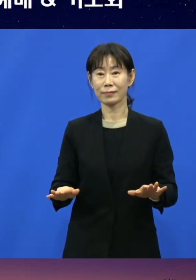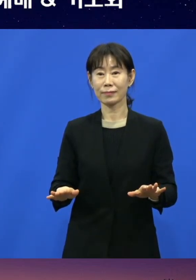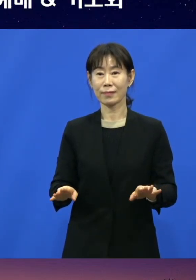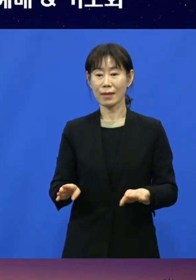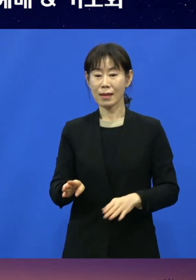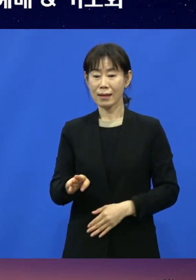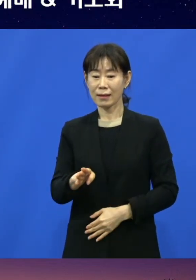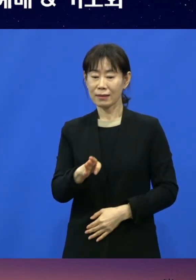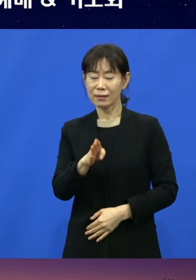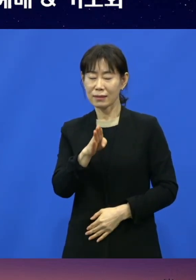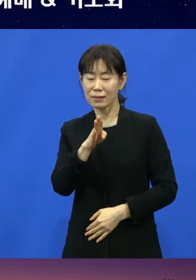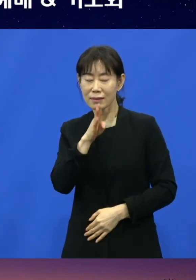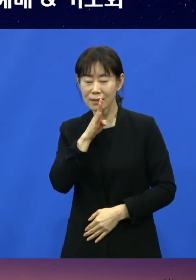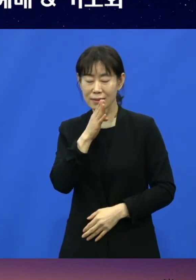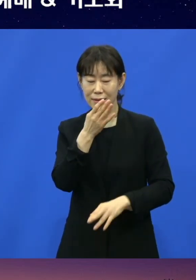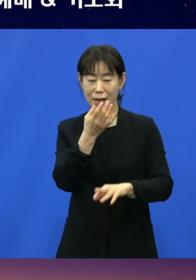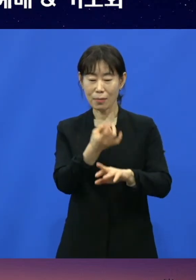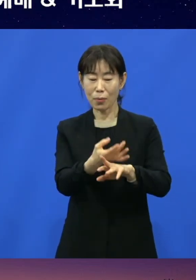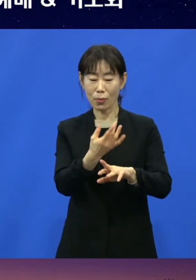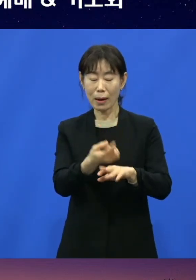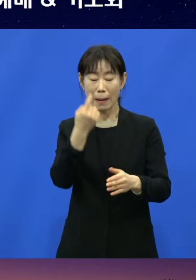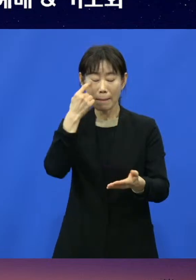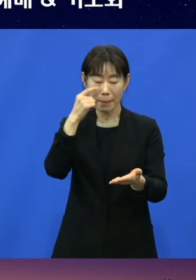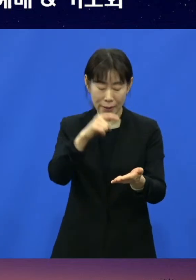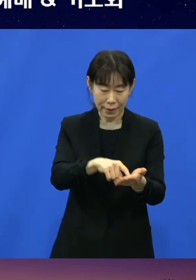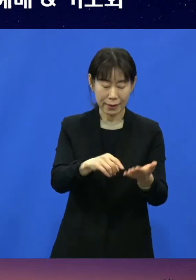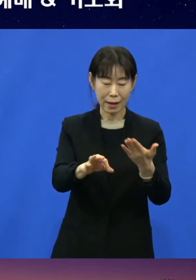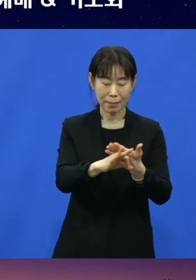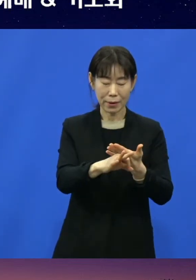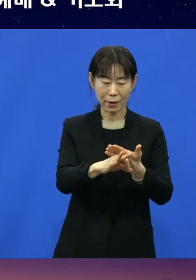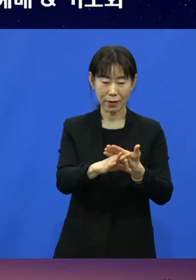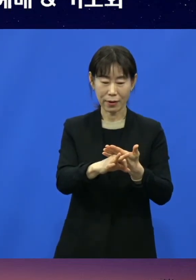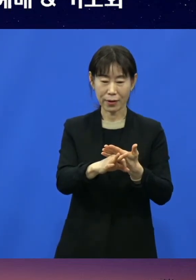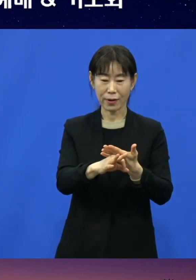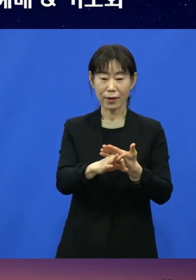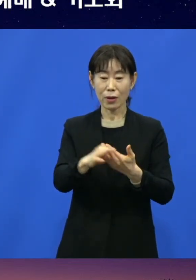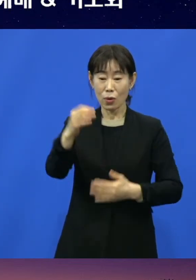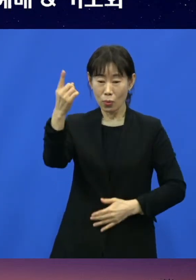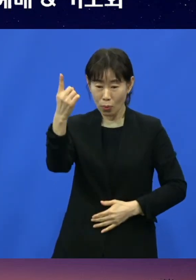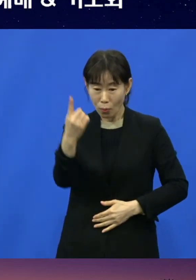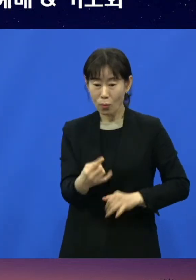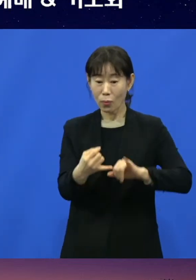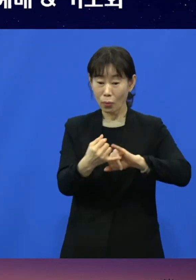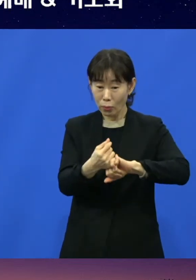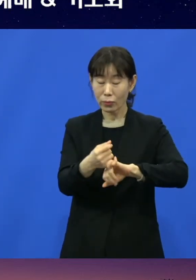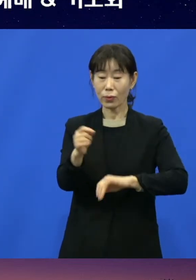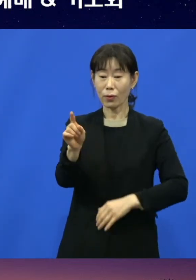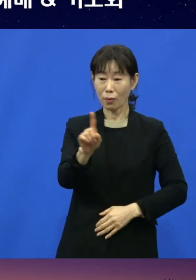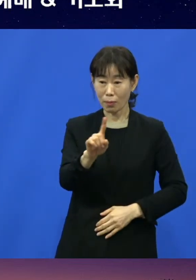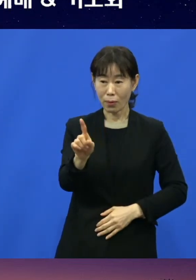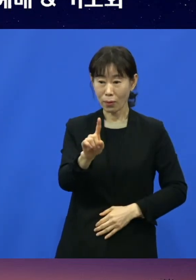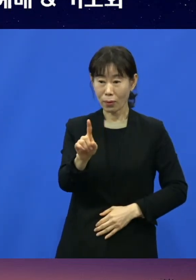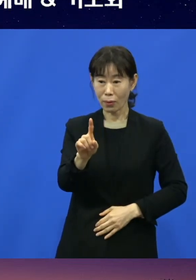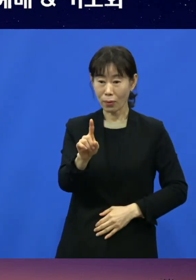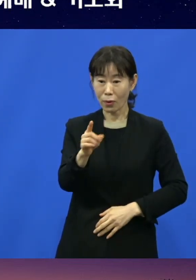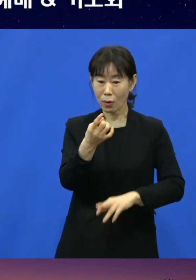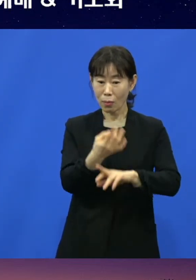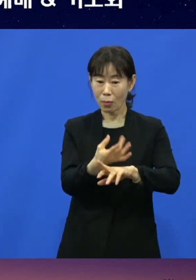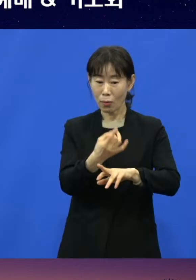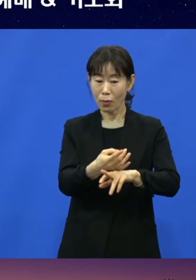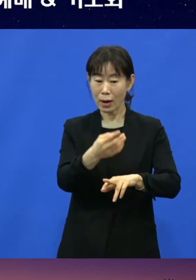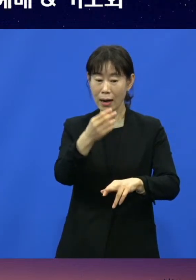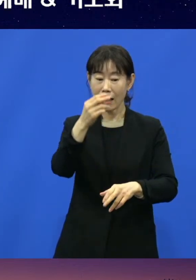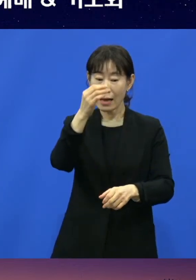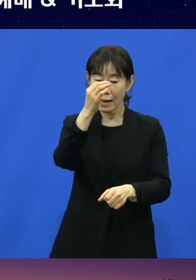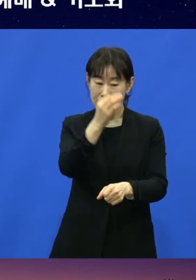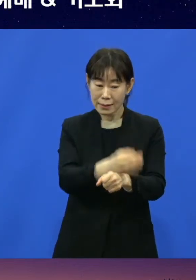진짜를 발견했다면, 부활을 발견했다면 반드시 일어날 반응이 있는데, 그게 뭐냐면 그 부활을 사기 위해서 자기의 것을